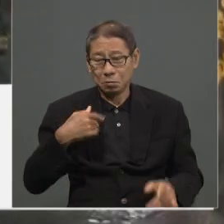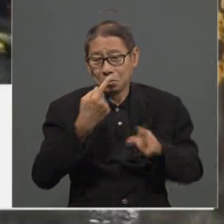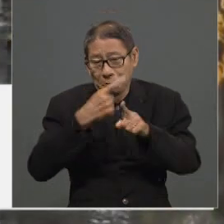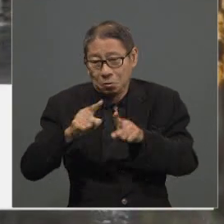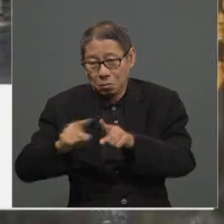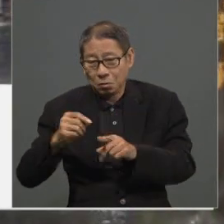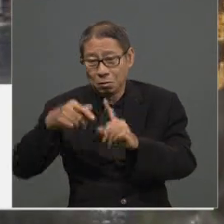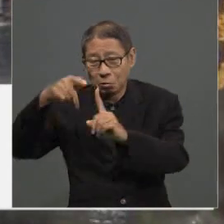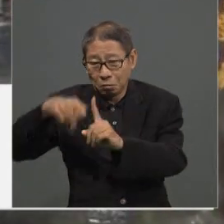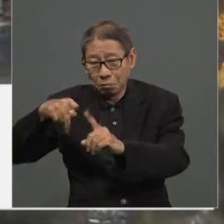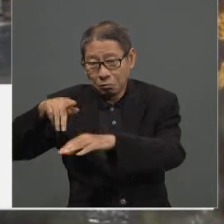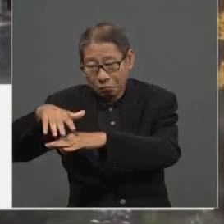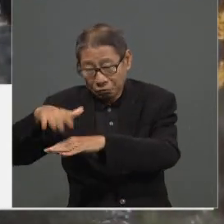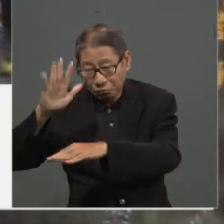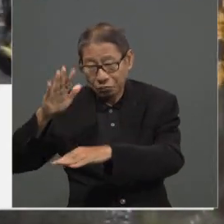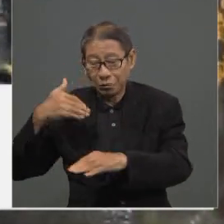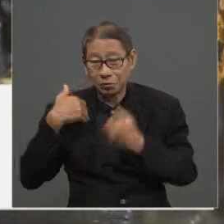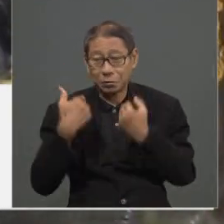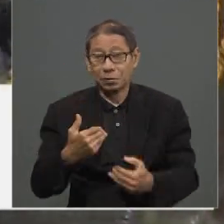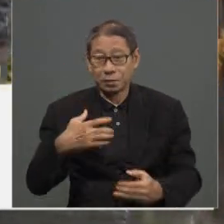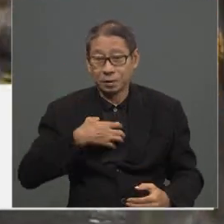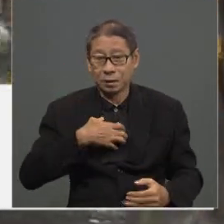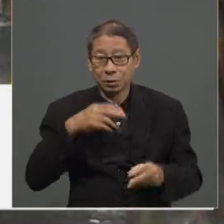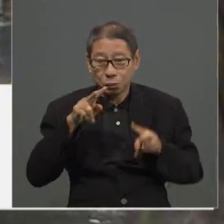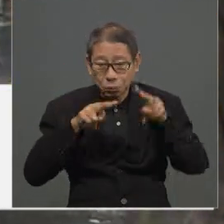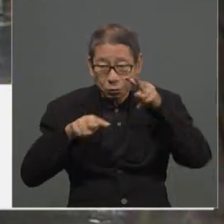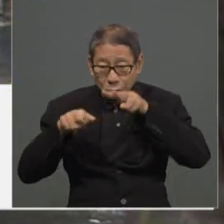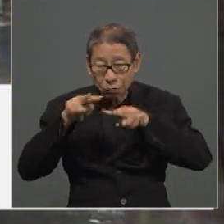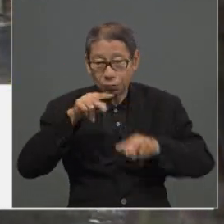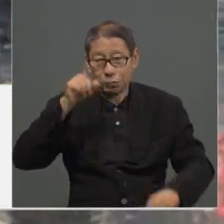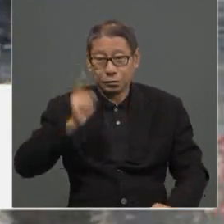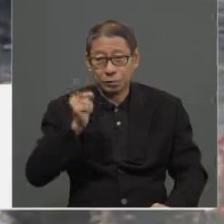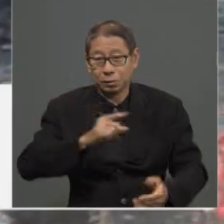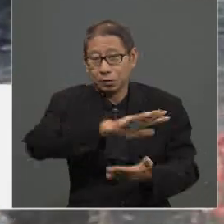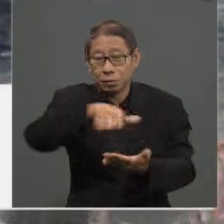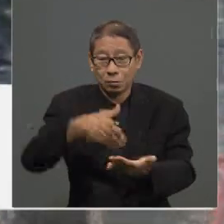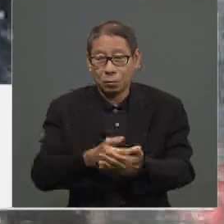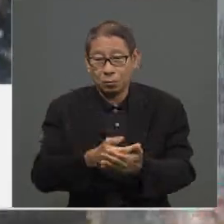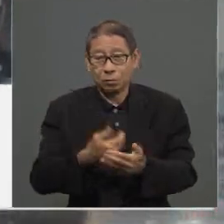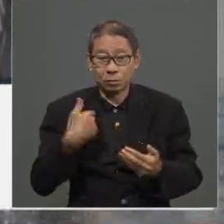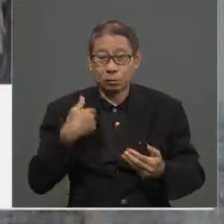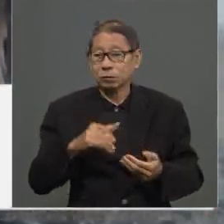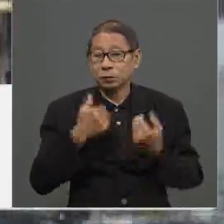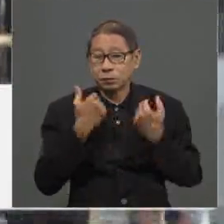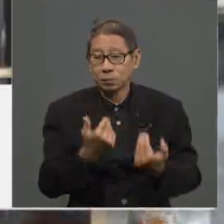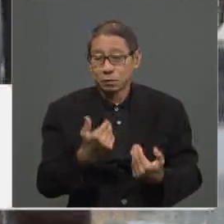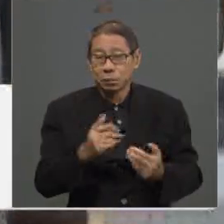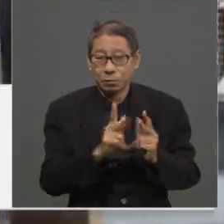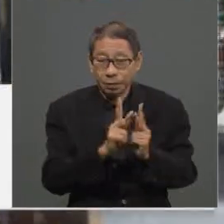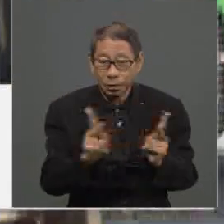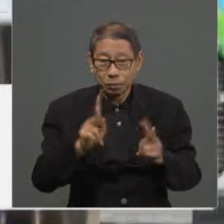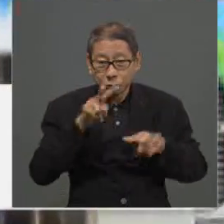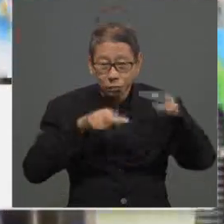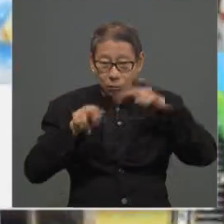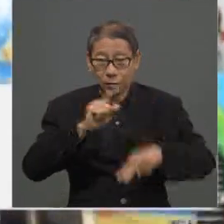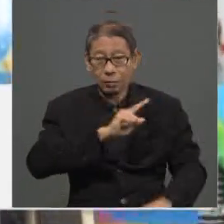พันคันจึงต้องการให้ทางกรมการขนส่งทางบกตรวจสอบอย่างจริงจังทั้งหมดตรวจแบบปูพรมและกรรมาธิการก็จะไปตรวจเ